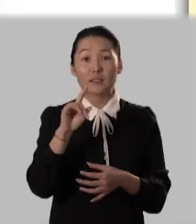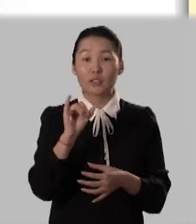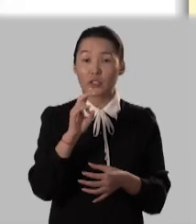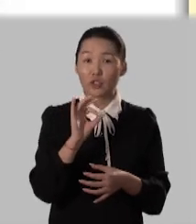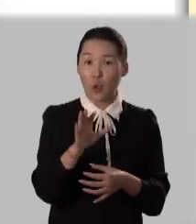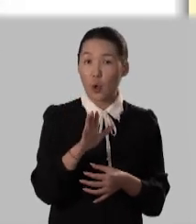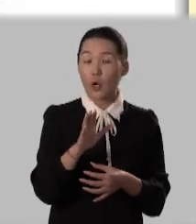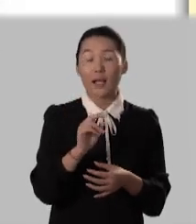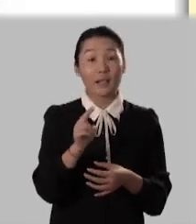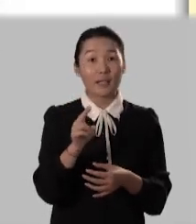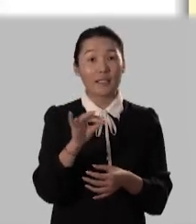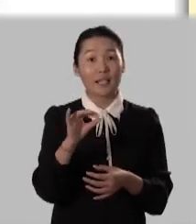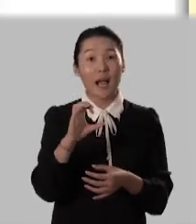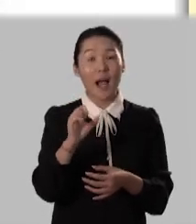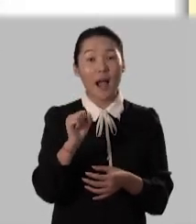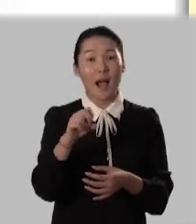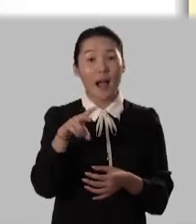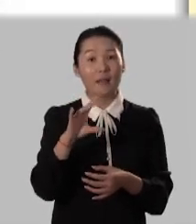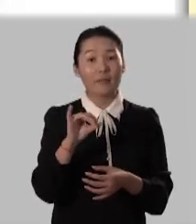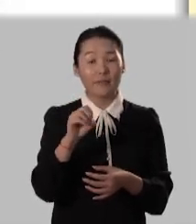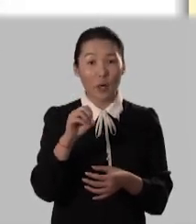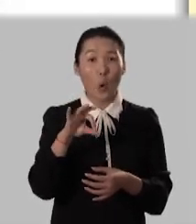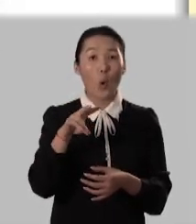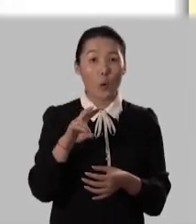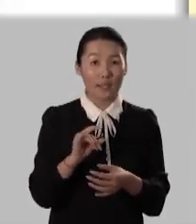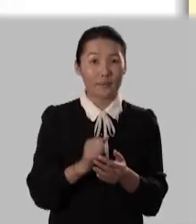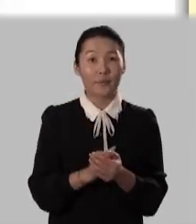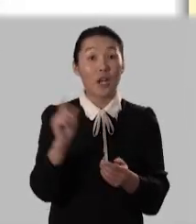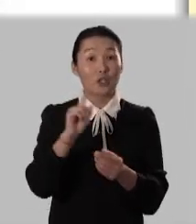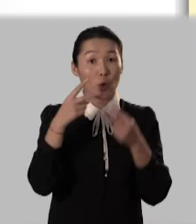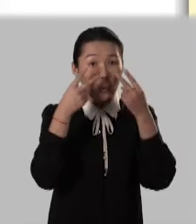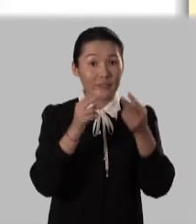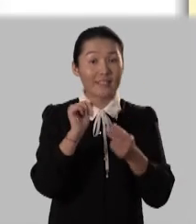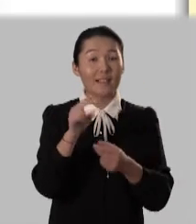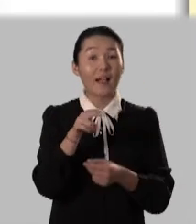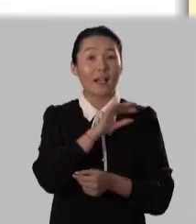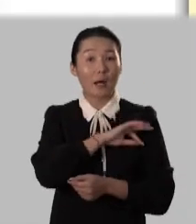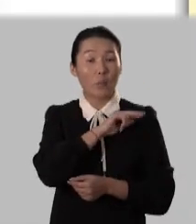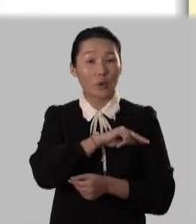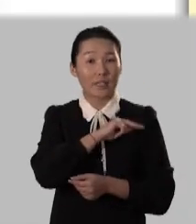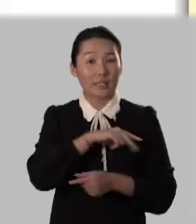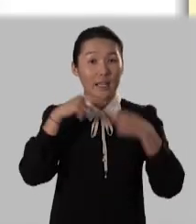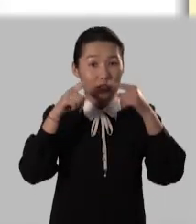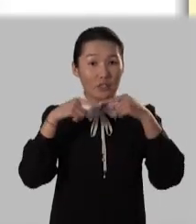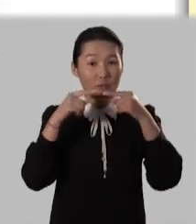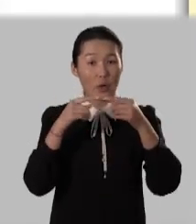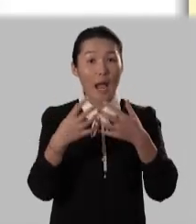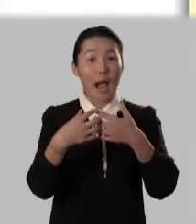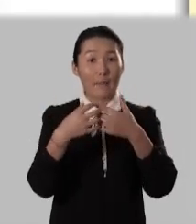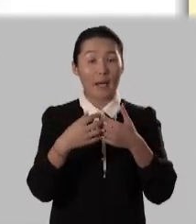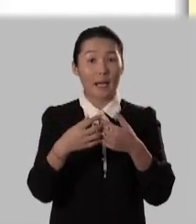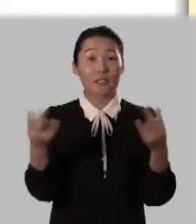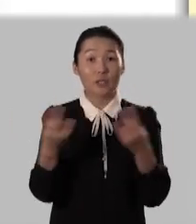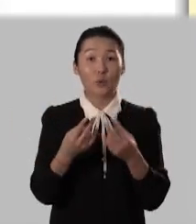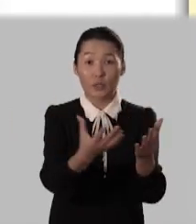для того чтобы увидеть как работает наш речевой аппарат предлагаю вам взять небольшое зеркальце если она есть